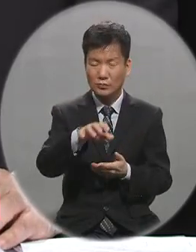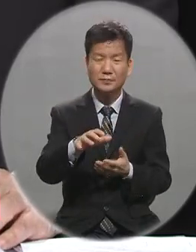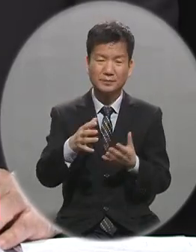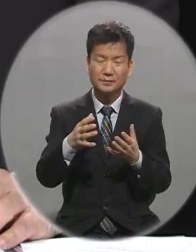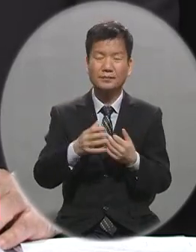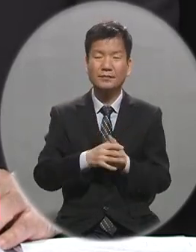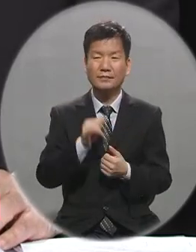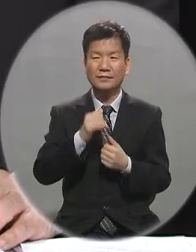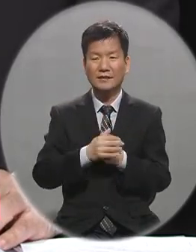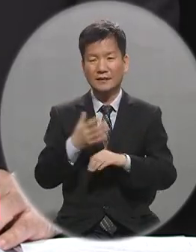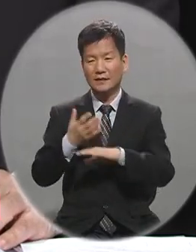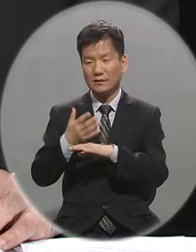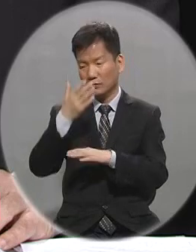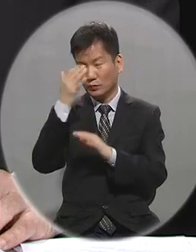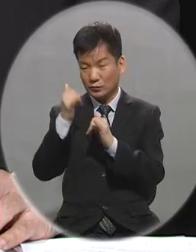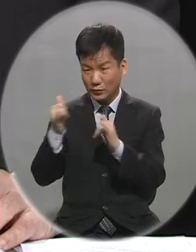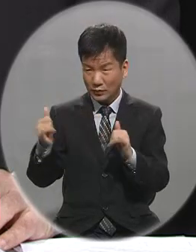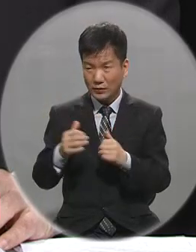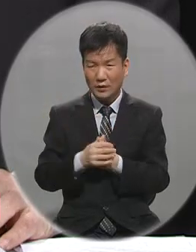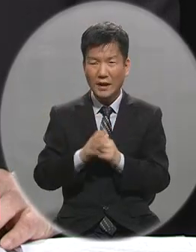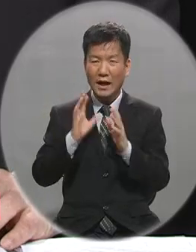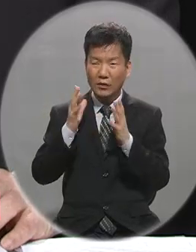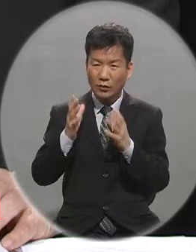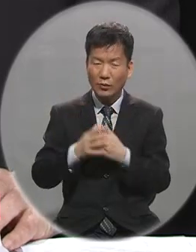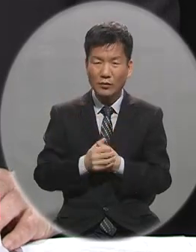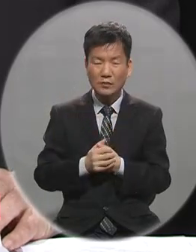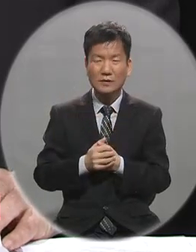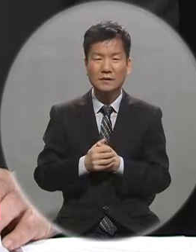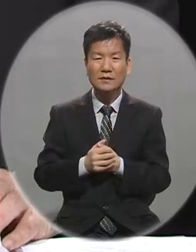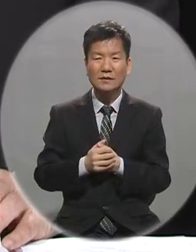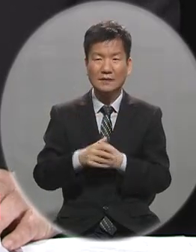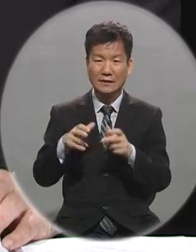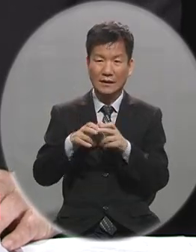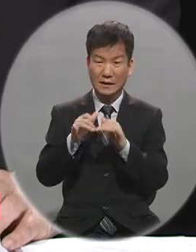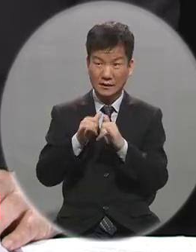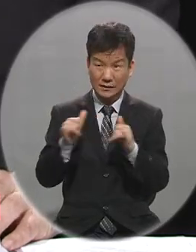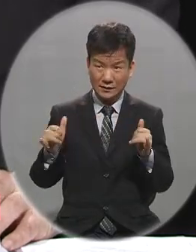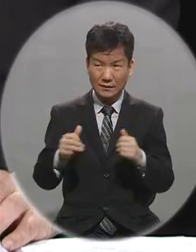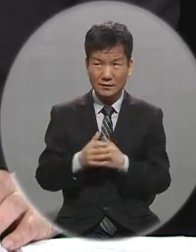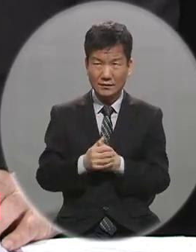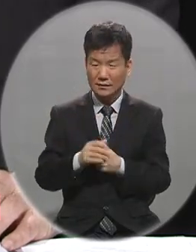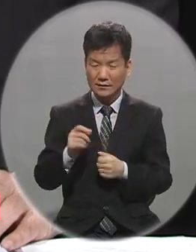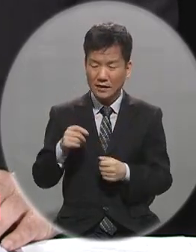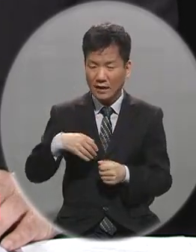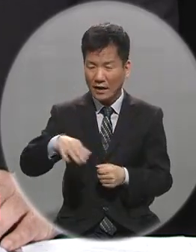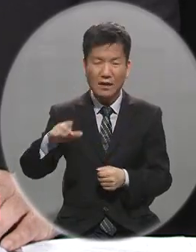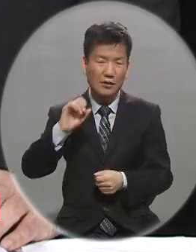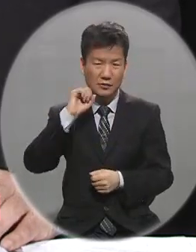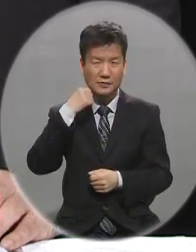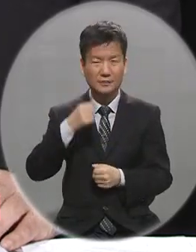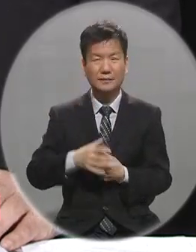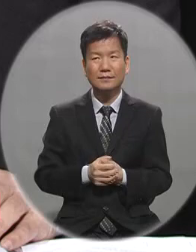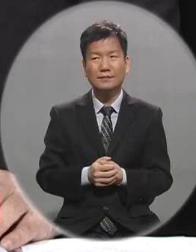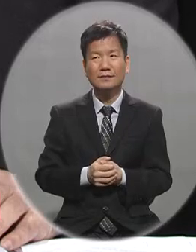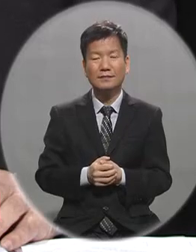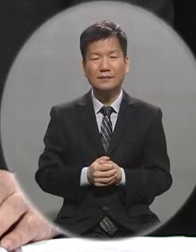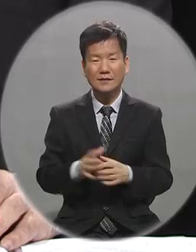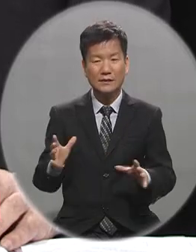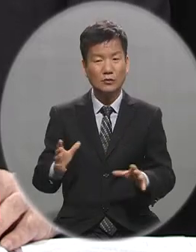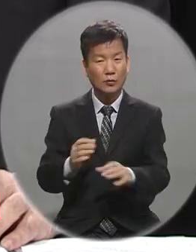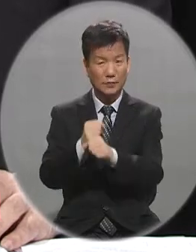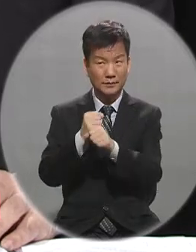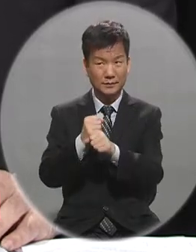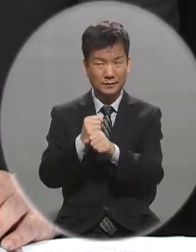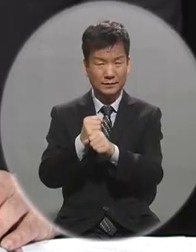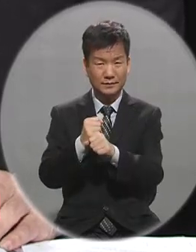것이고요. 뭐 다른 청소년이나 뭐 아동, 심지어 이제 장애인들 같은 경우에는 접근하기가 매우 어렵거든요. 따라서